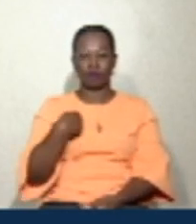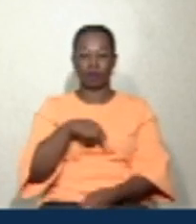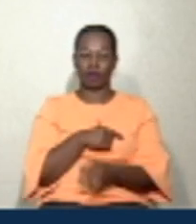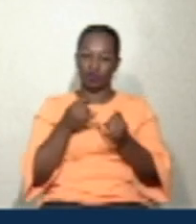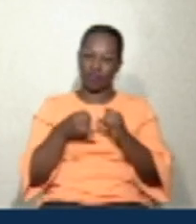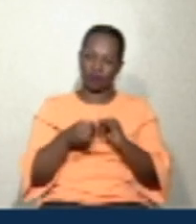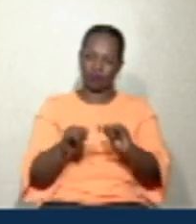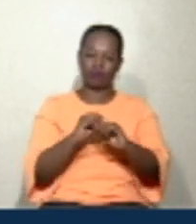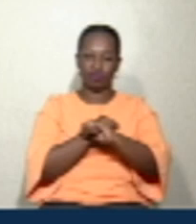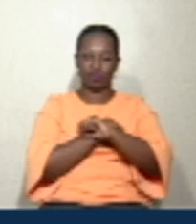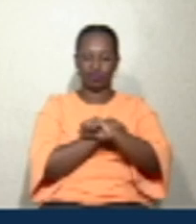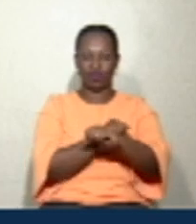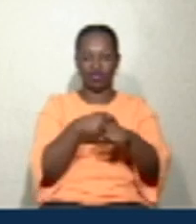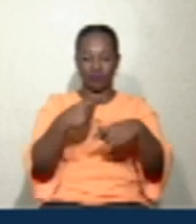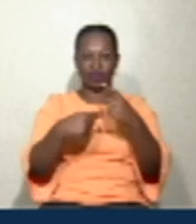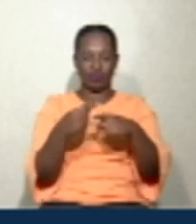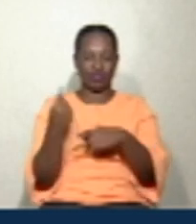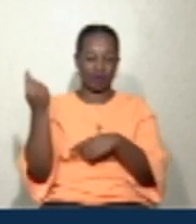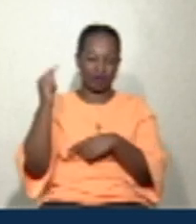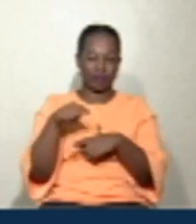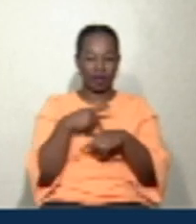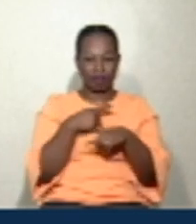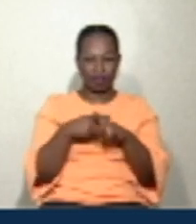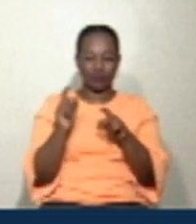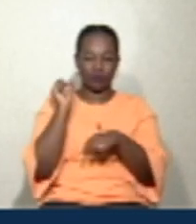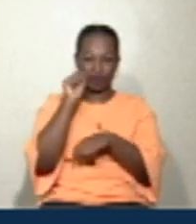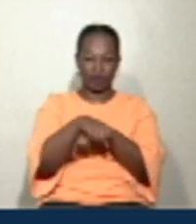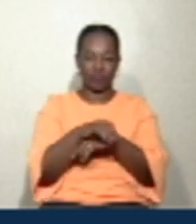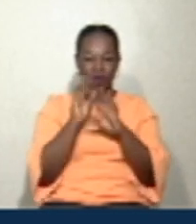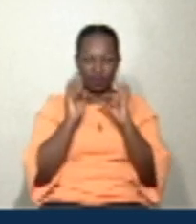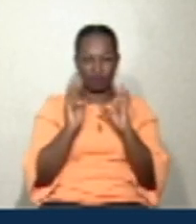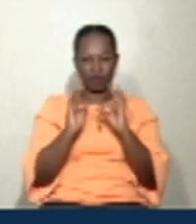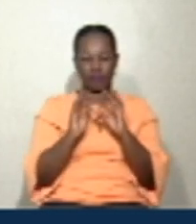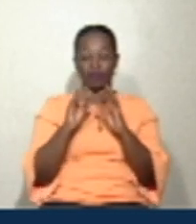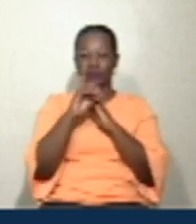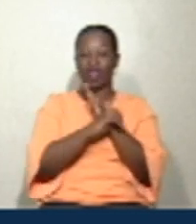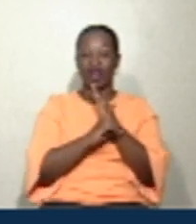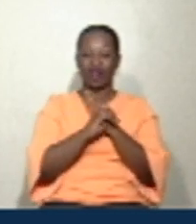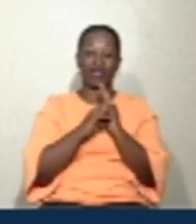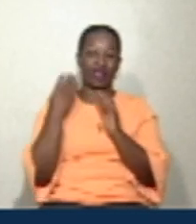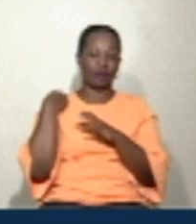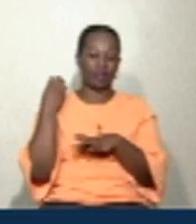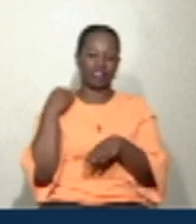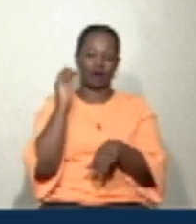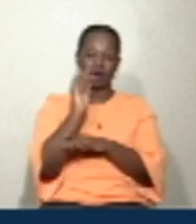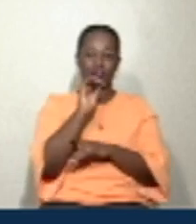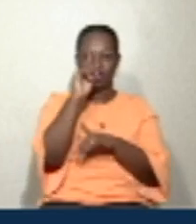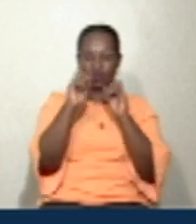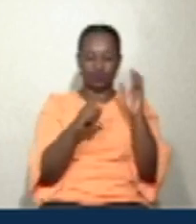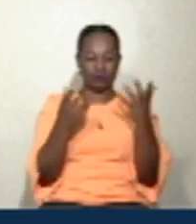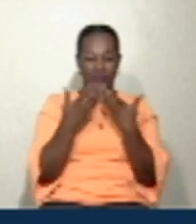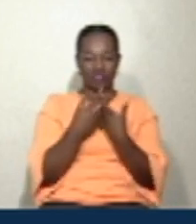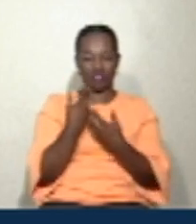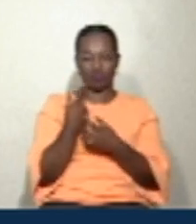tukirinda gukomeza kwitaba ariko tukarushaho uko kunoza. Akarere ka Bugesera kabajijwe ku bibazo bijyanye